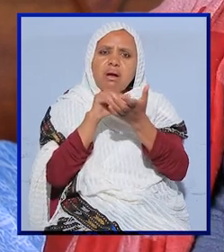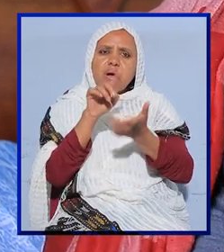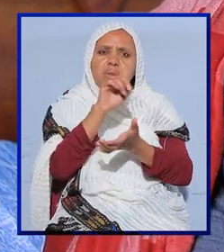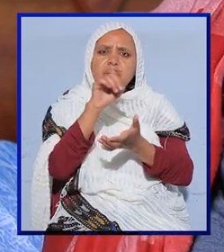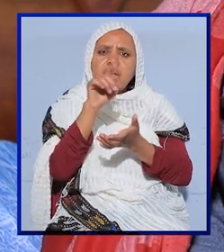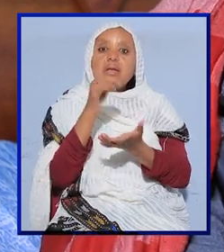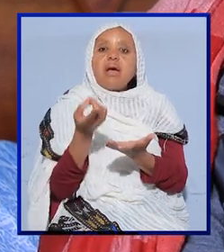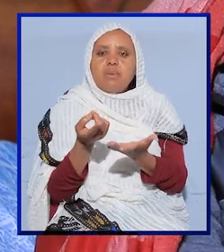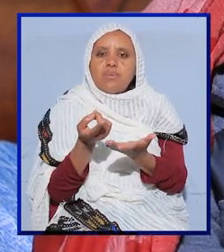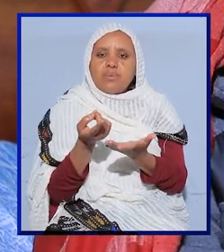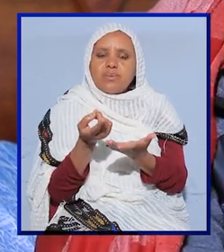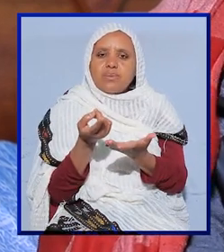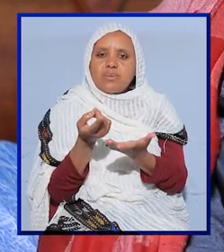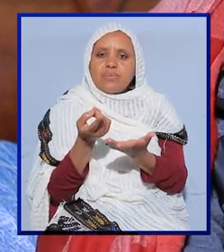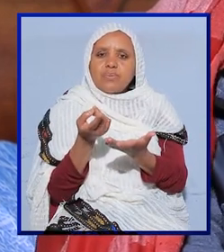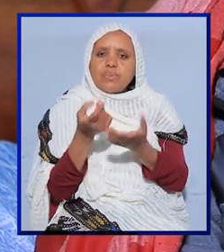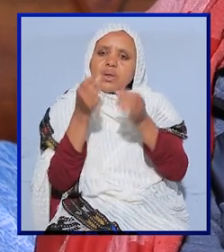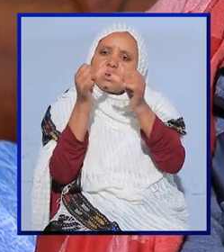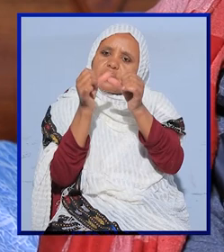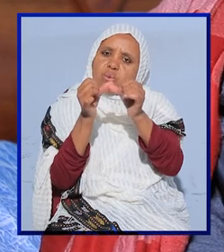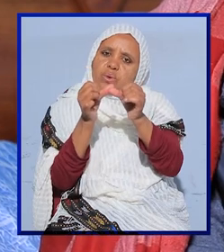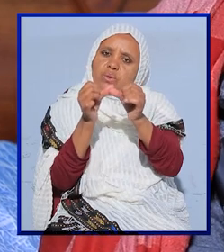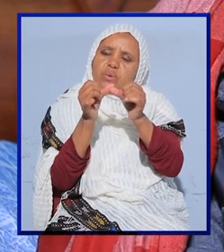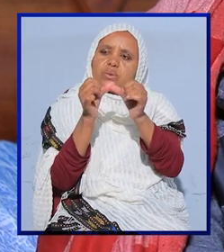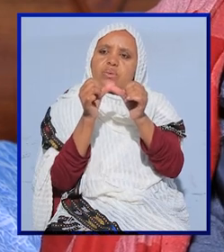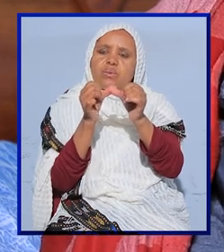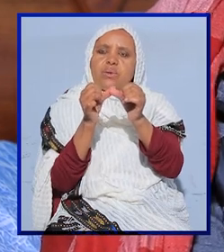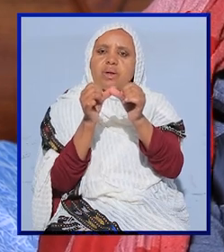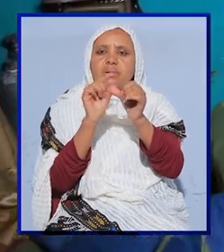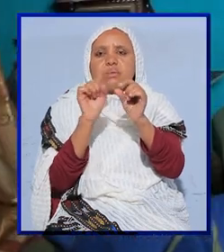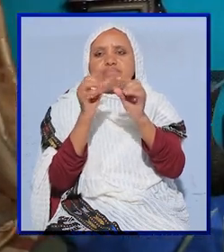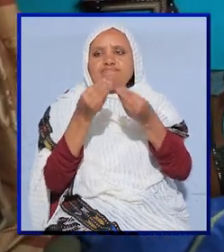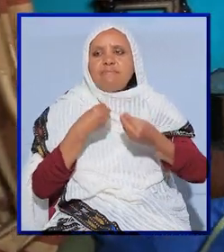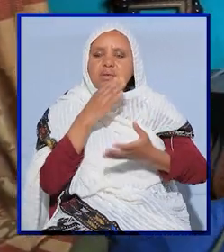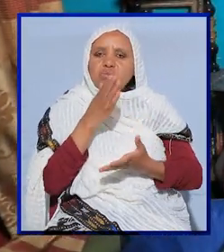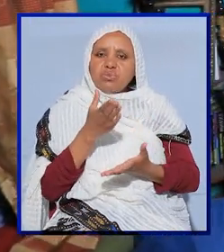ጠይቅ ያለው እስኪ ቆይ እያሉ ነበረ አልሰጡኝ።